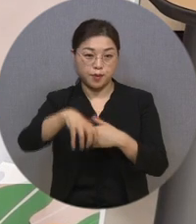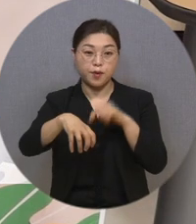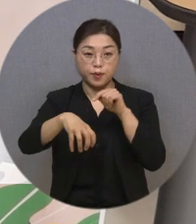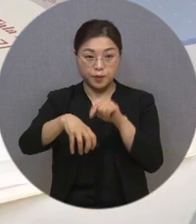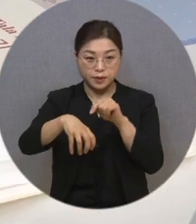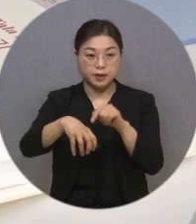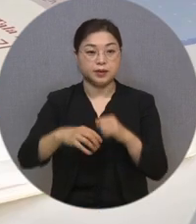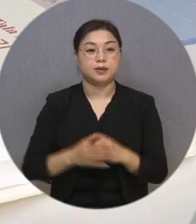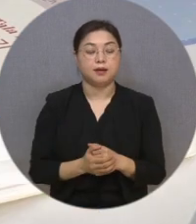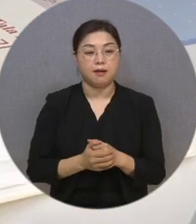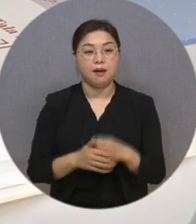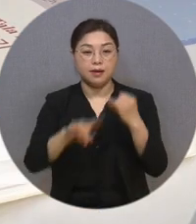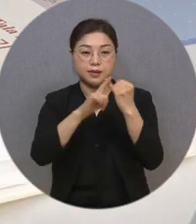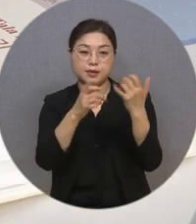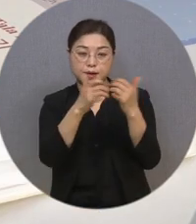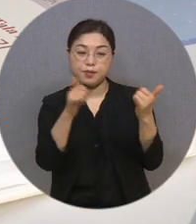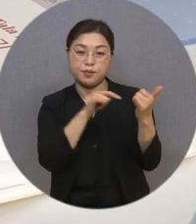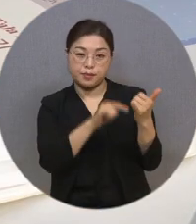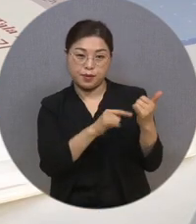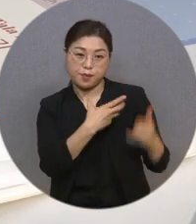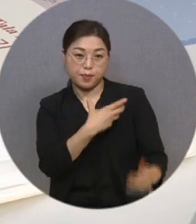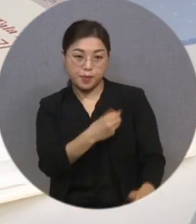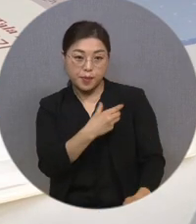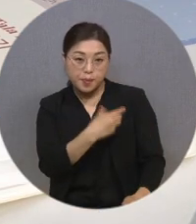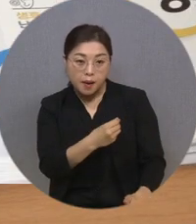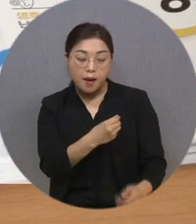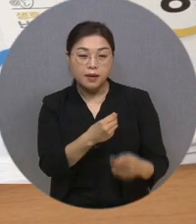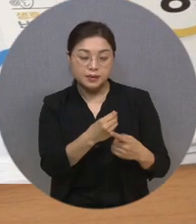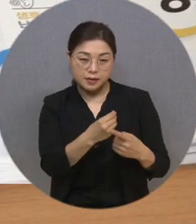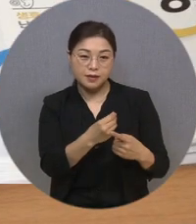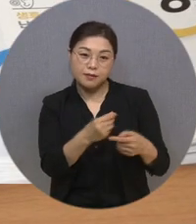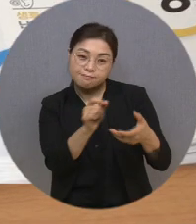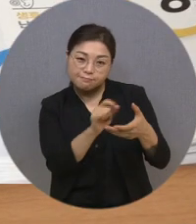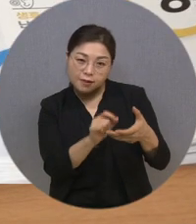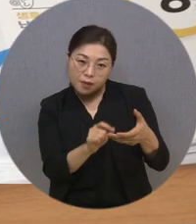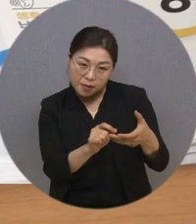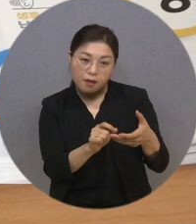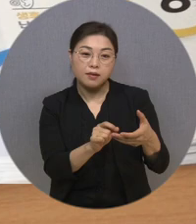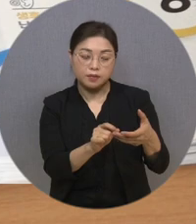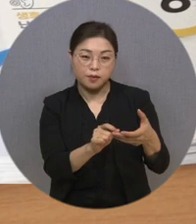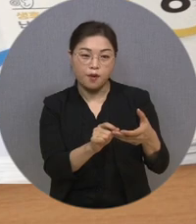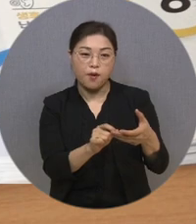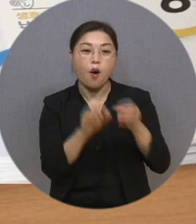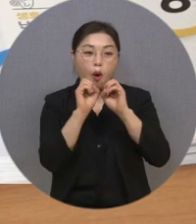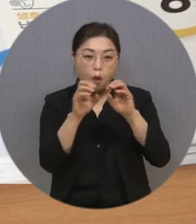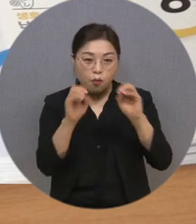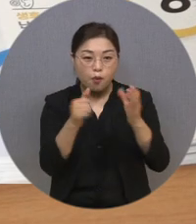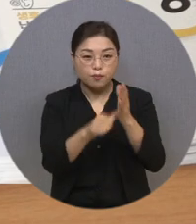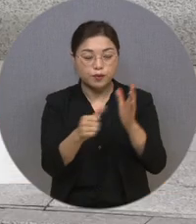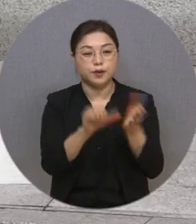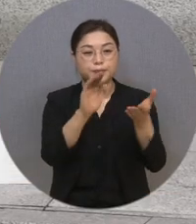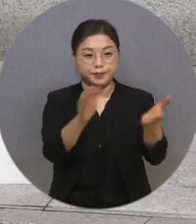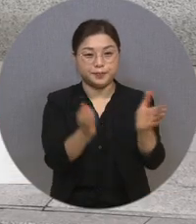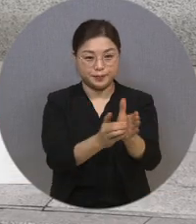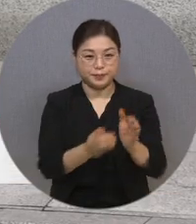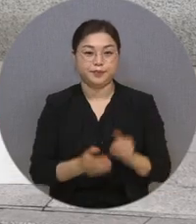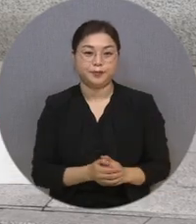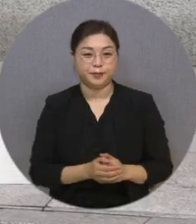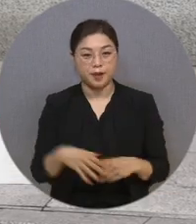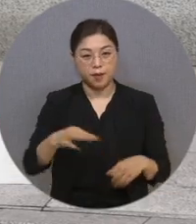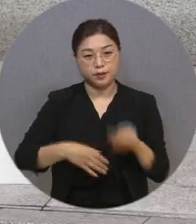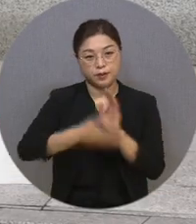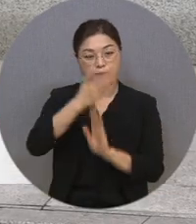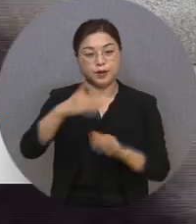보건실에서 임산부를 대상으로 모유 수유 실천 서명을 실시하고 홍보 물품을 제공했습니다. 또한